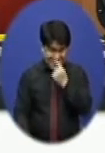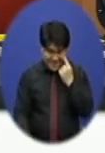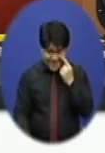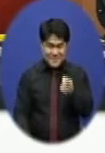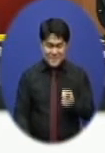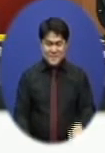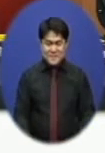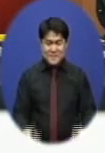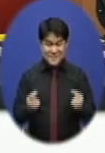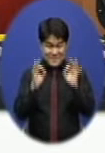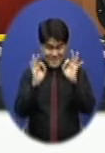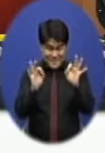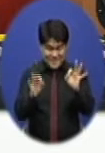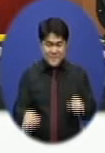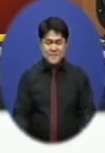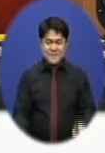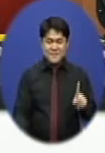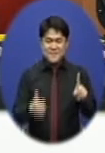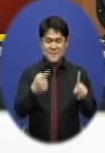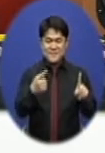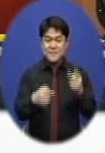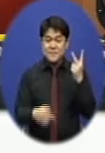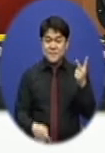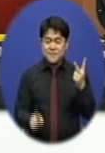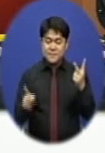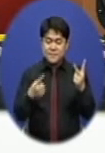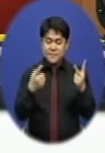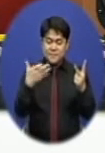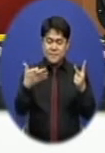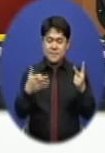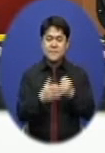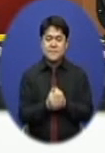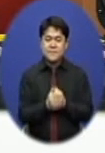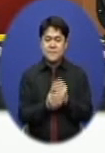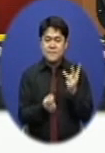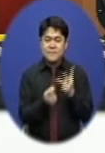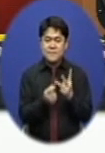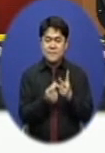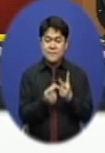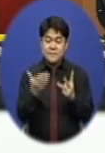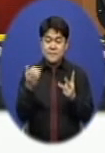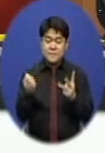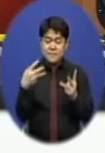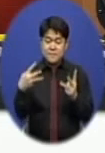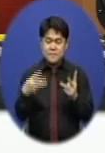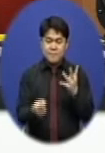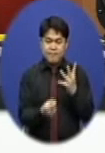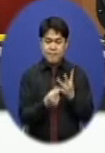네네. 예, 예. 자 함께 보실까요? 네 51표 2번입니다. 네. 119표 3번